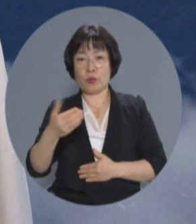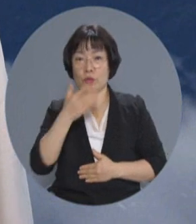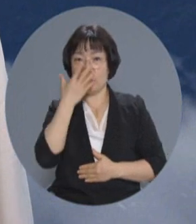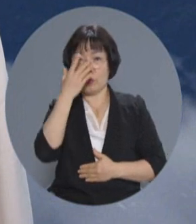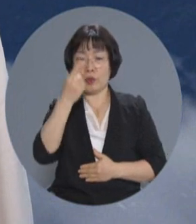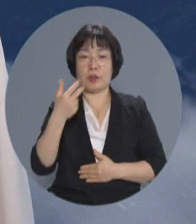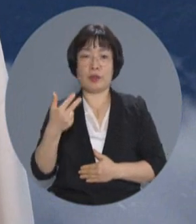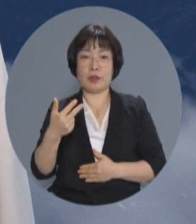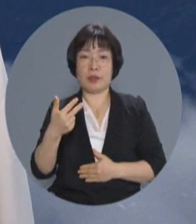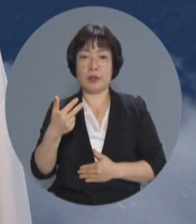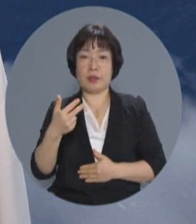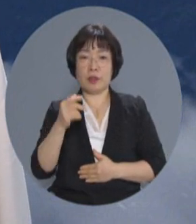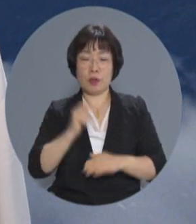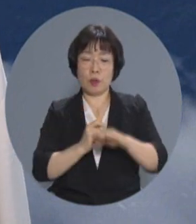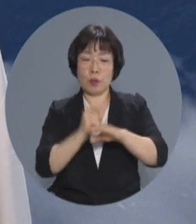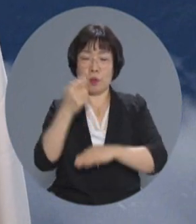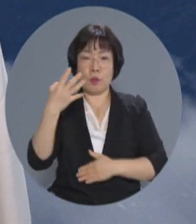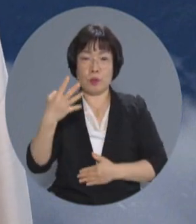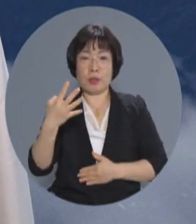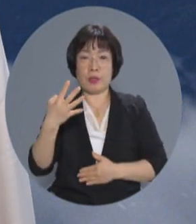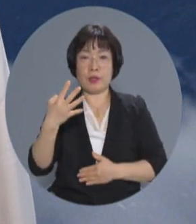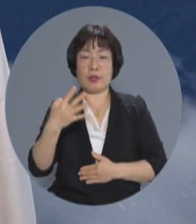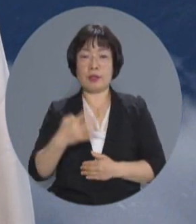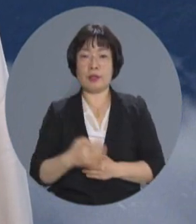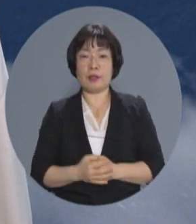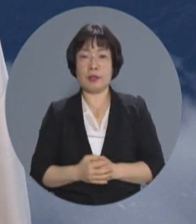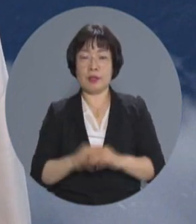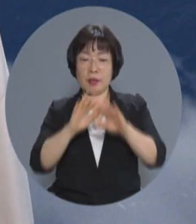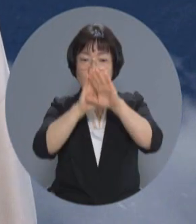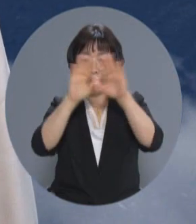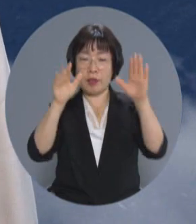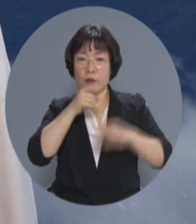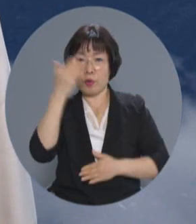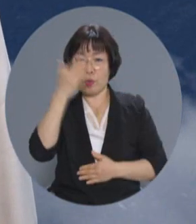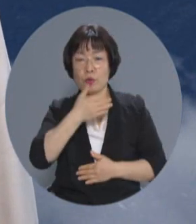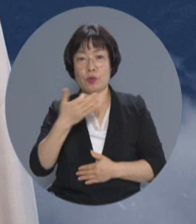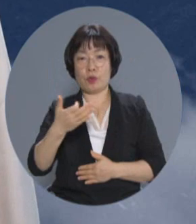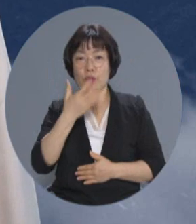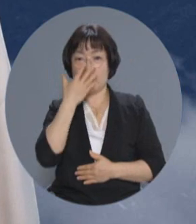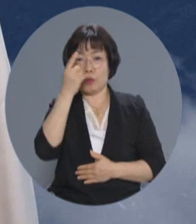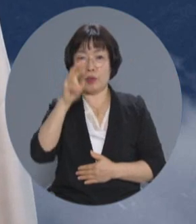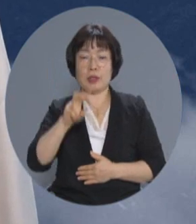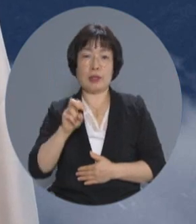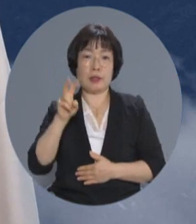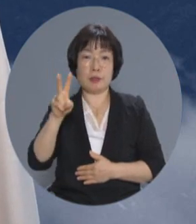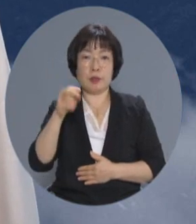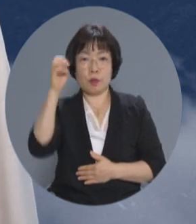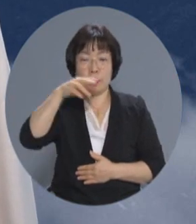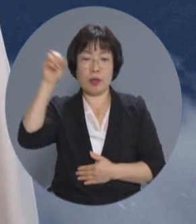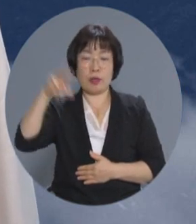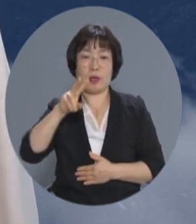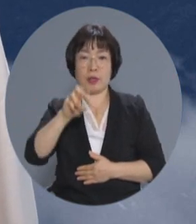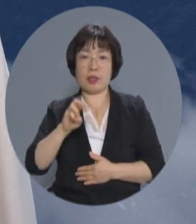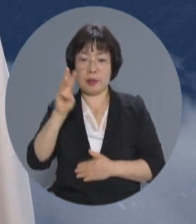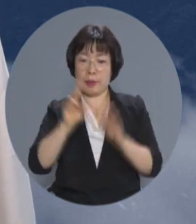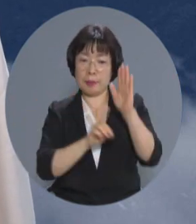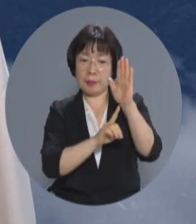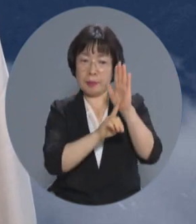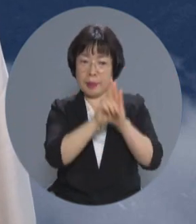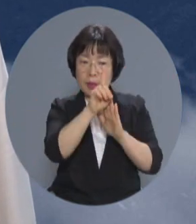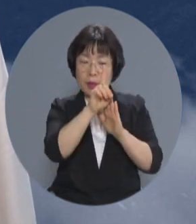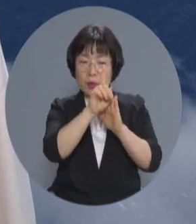9도 순천 7도 고흥은 4도 예상되고요 한낮 기운은 여수 19도 순천 22도 광양 23도까지 오르면서